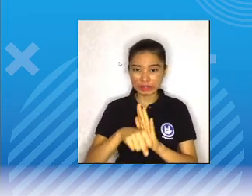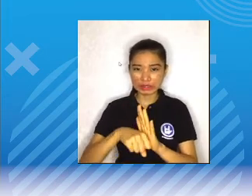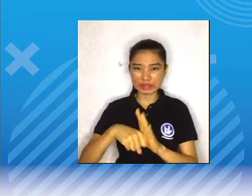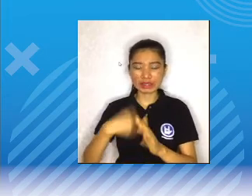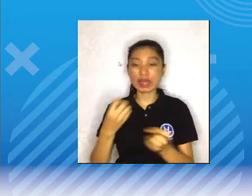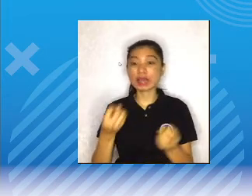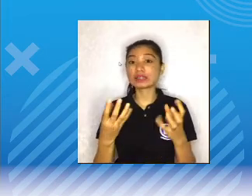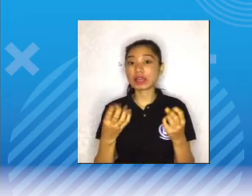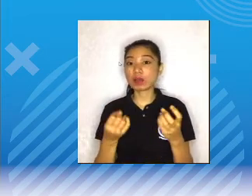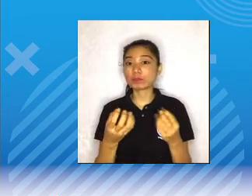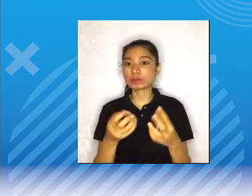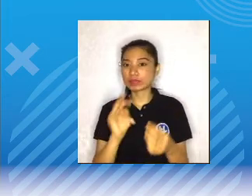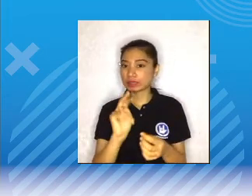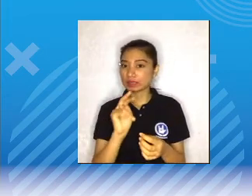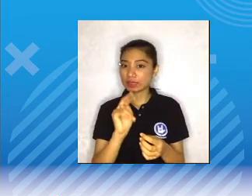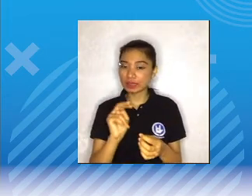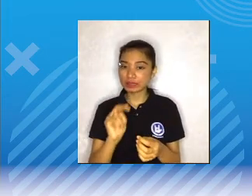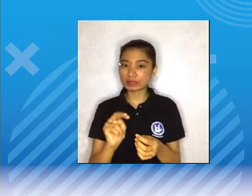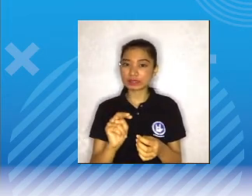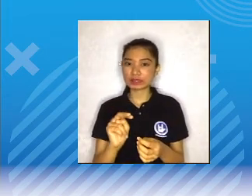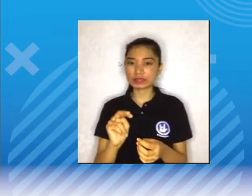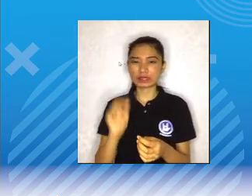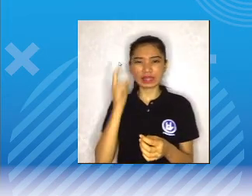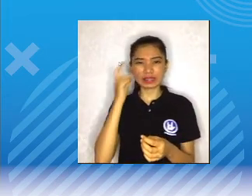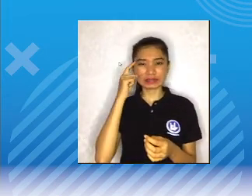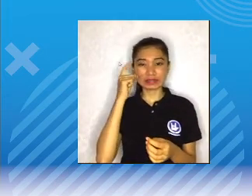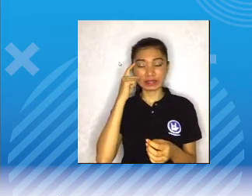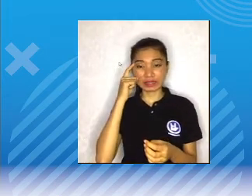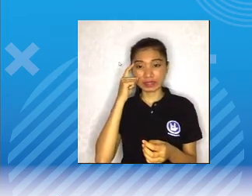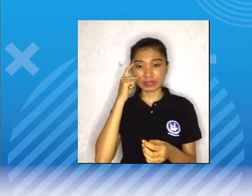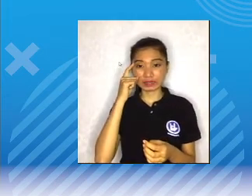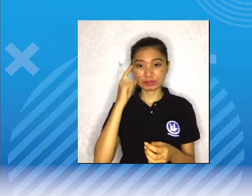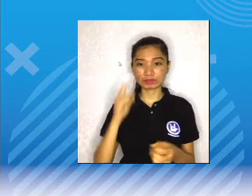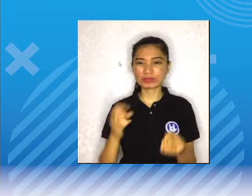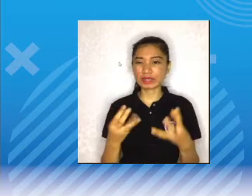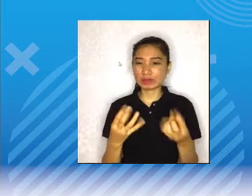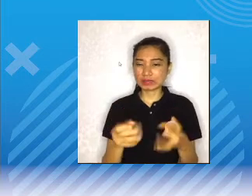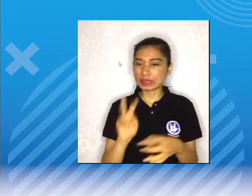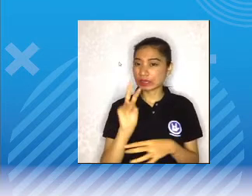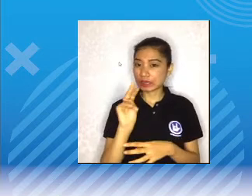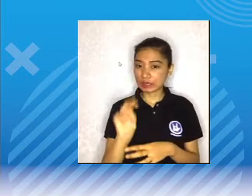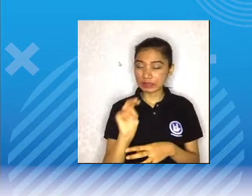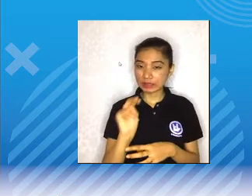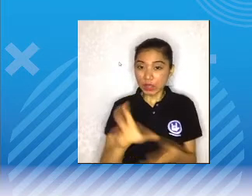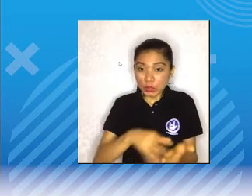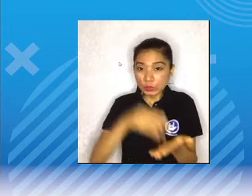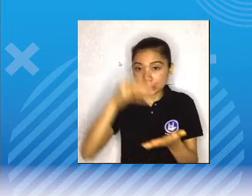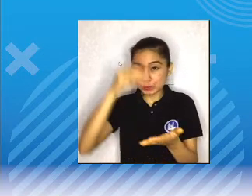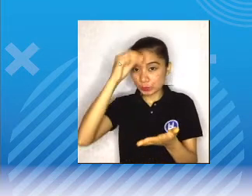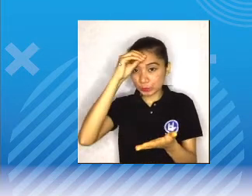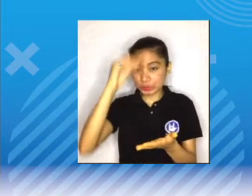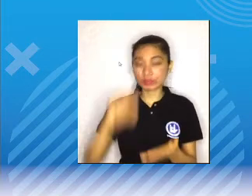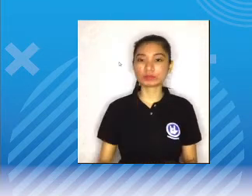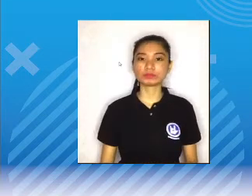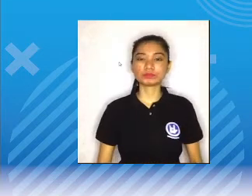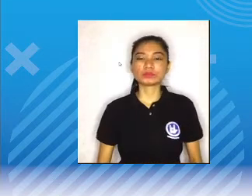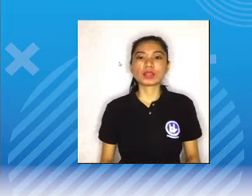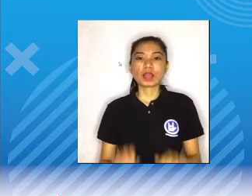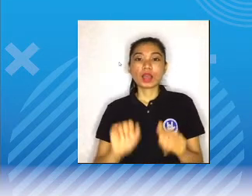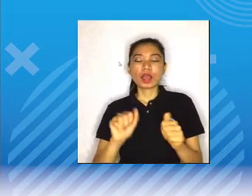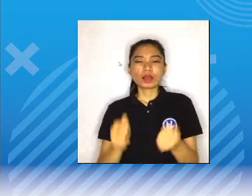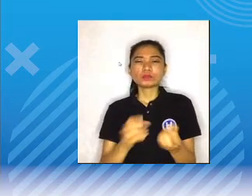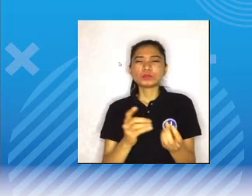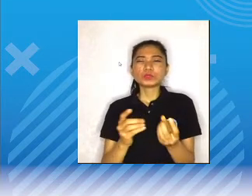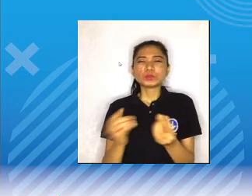alalahanin, ang daming kailangan matutunan, paano bang gumamit ng Zoom, paano ba mag-upload ng